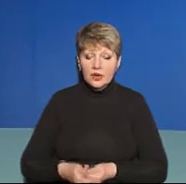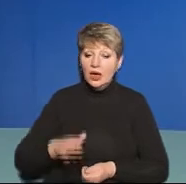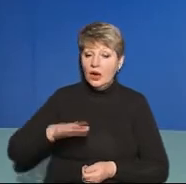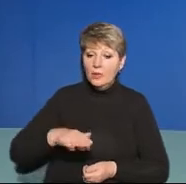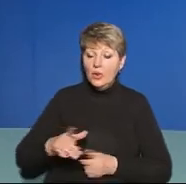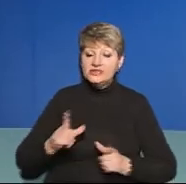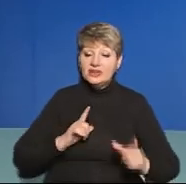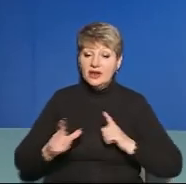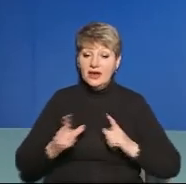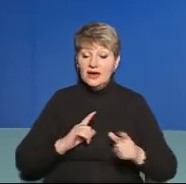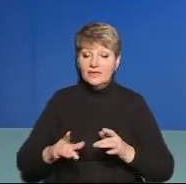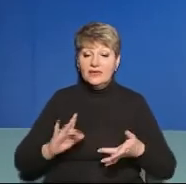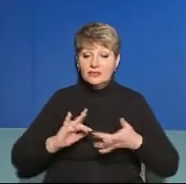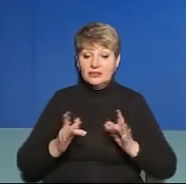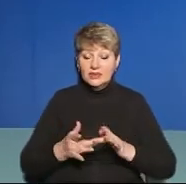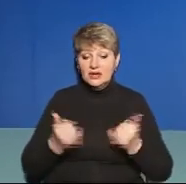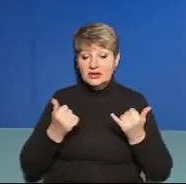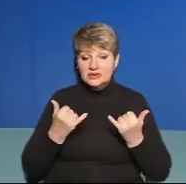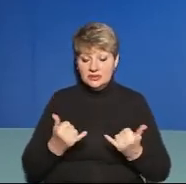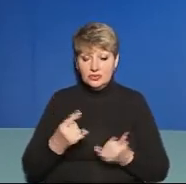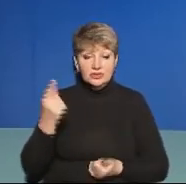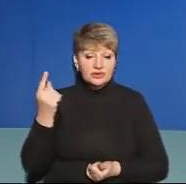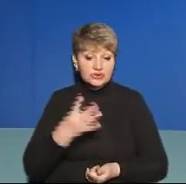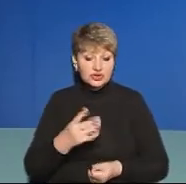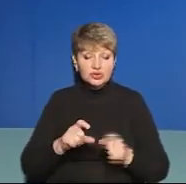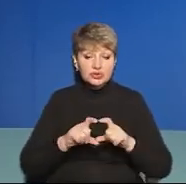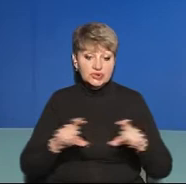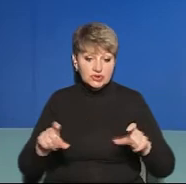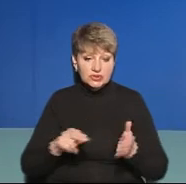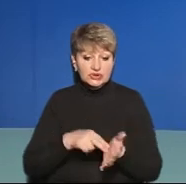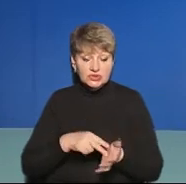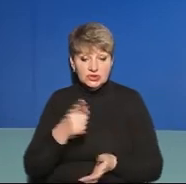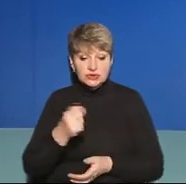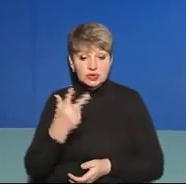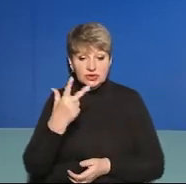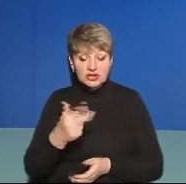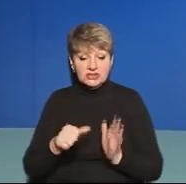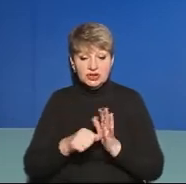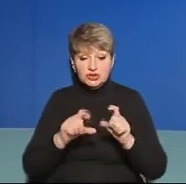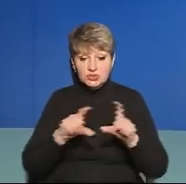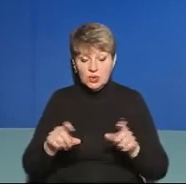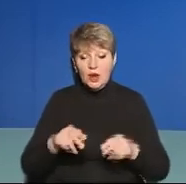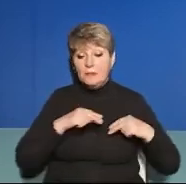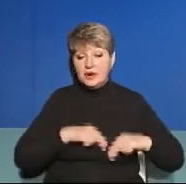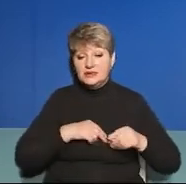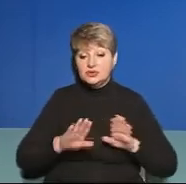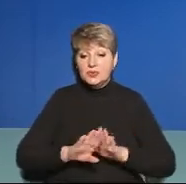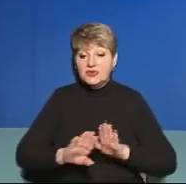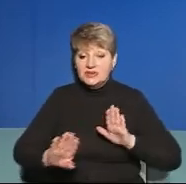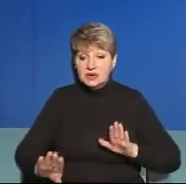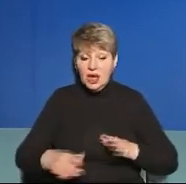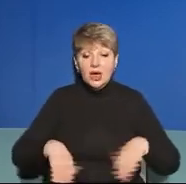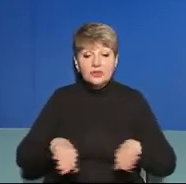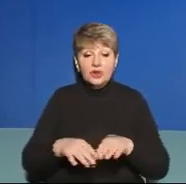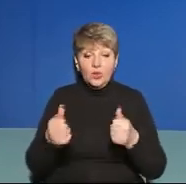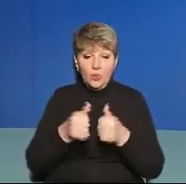Після канікул в онлайн. Від сьогодні чверть шкіл Черкащина, це 136 закладів, працюють дистанційно. На таку форму роботи